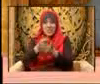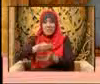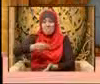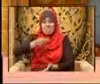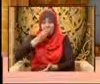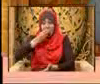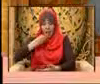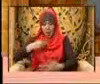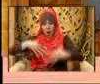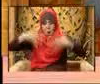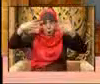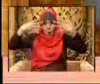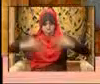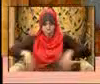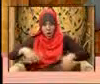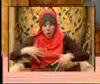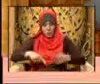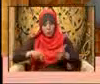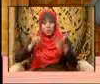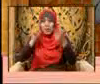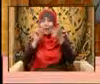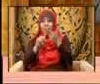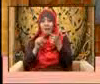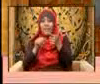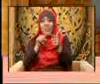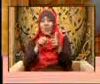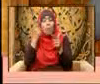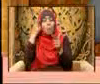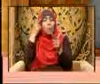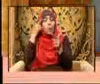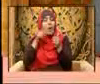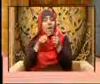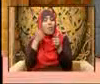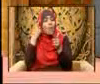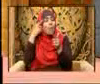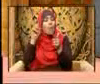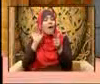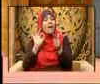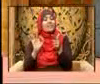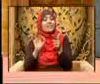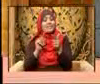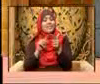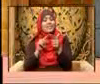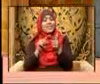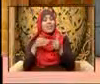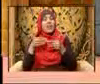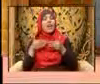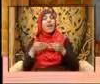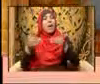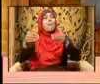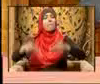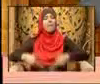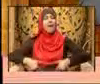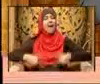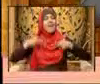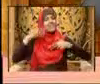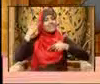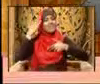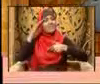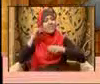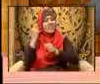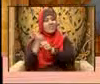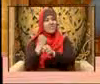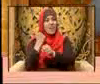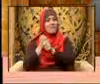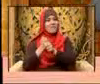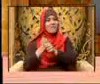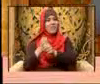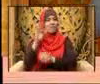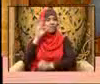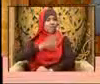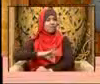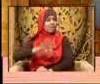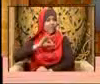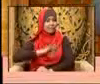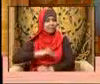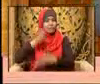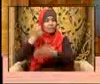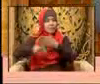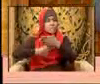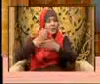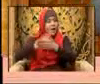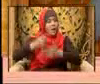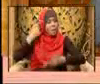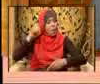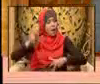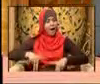ولباسا والبقية هوك يعني باش يستمر بها الإنسان، نعم، من أجل أنه يكافح ويناضل